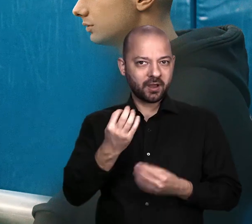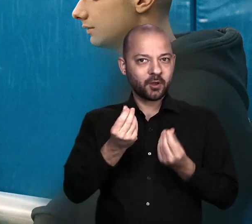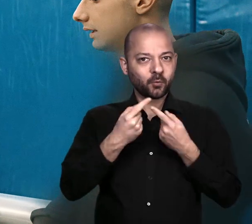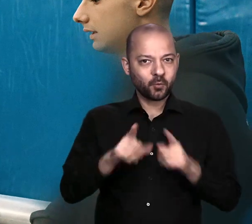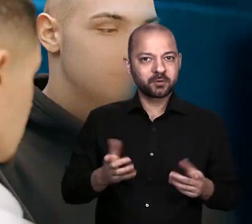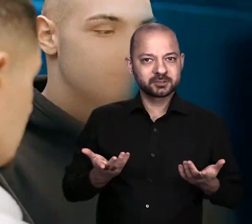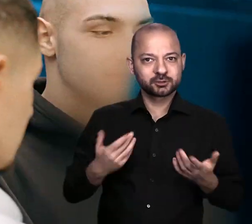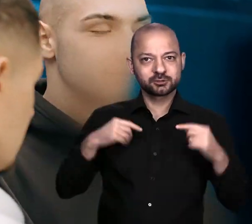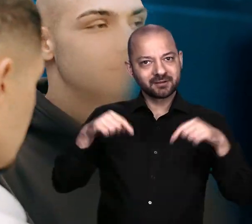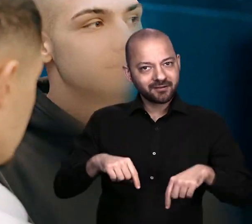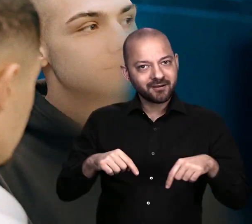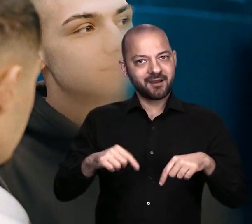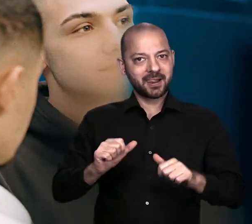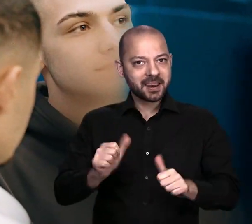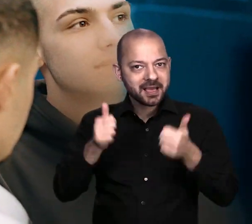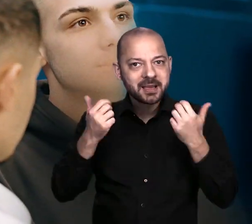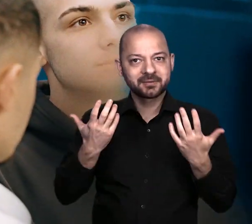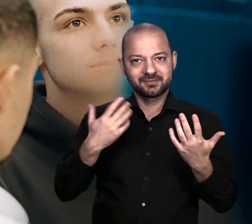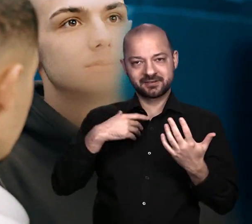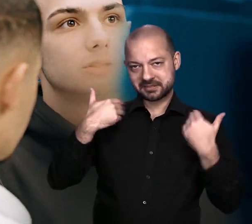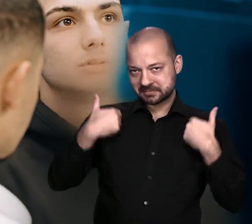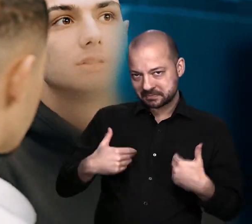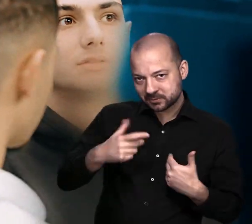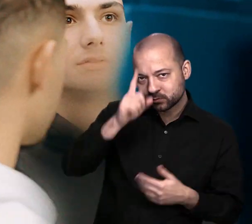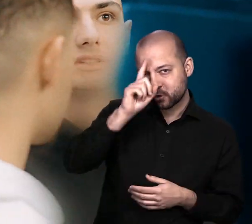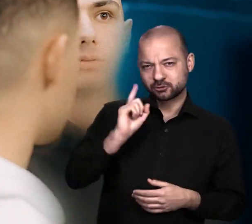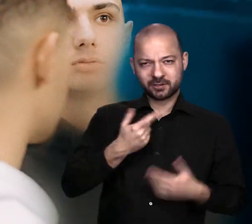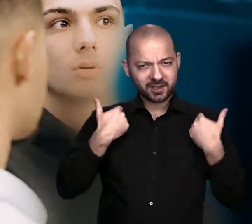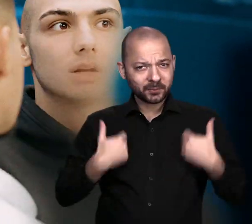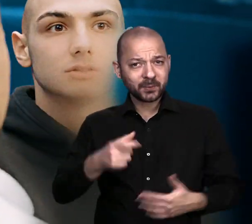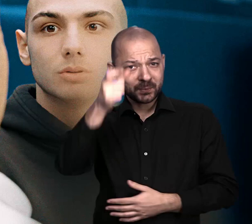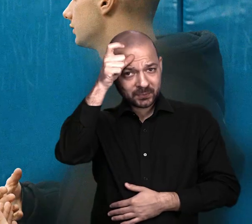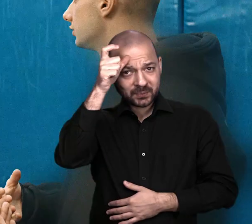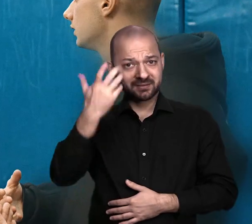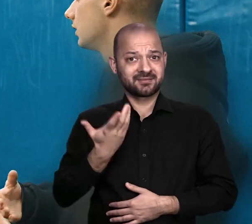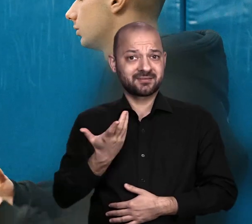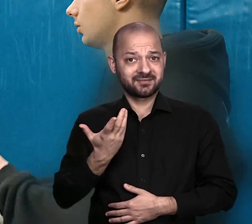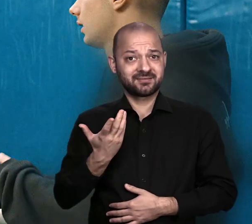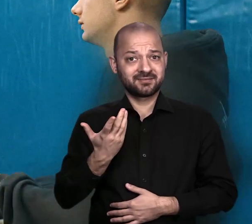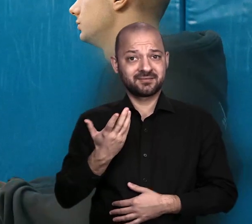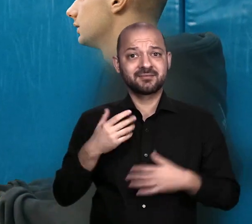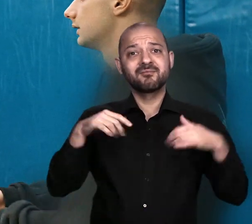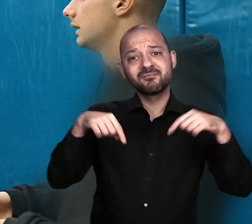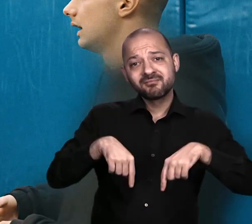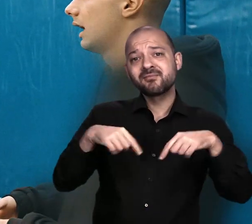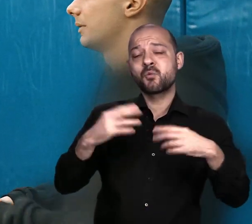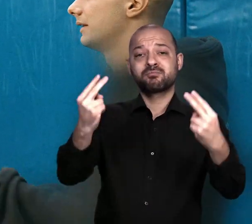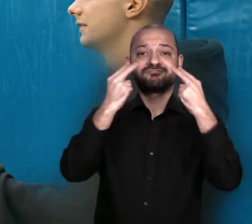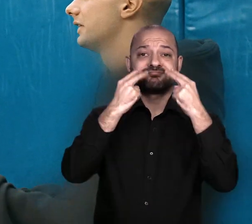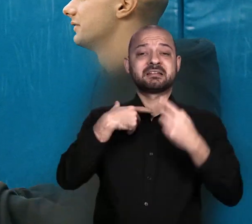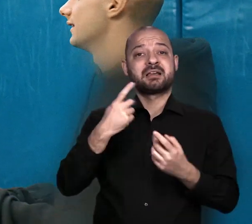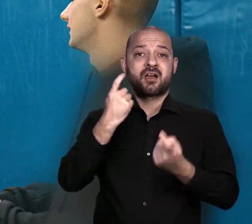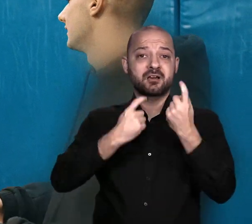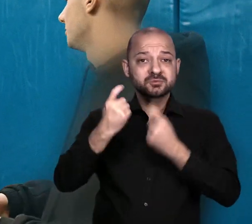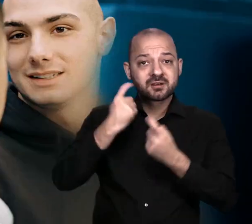bisschen komisch, weil wenn wir hier sind, hier leben, natürlich, wir sehen uns auch als Deutsche und auch als Türken. Aber